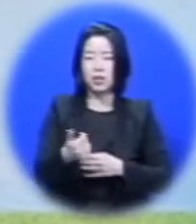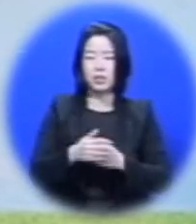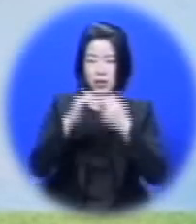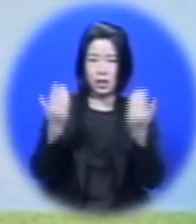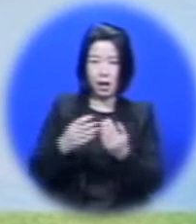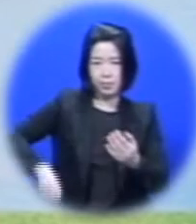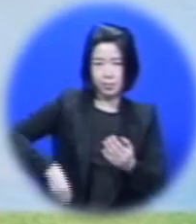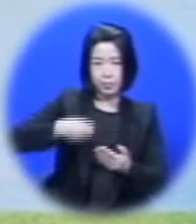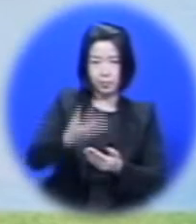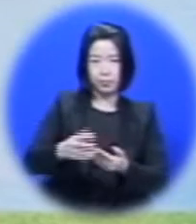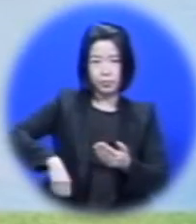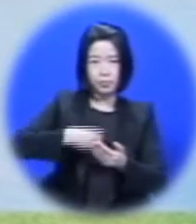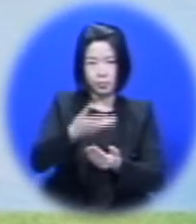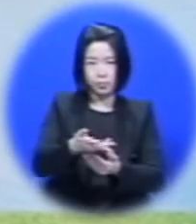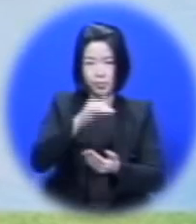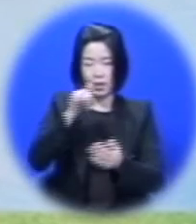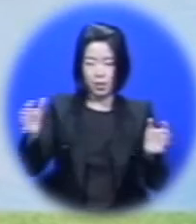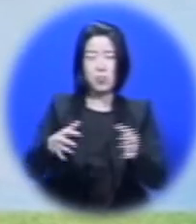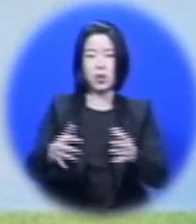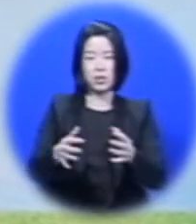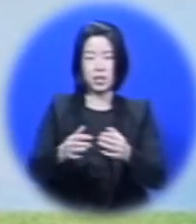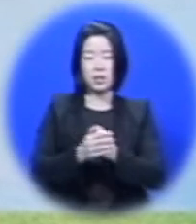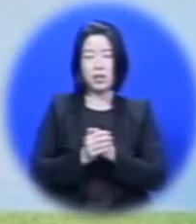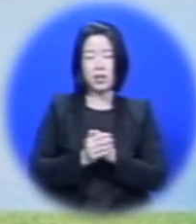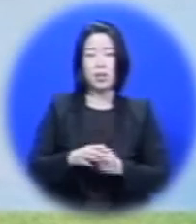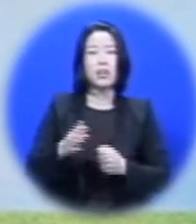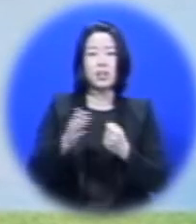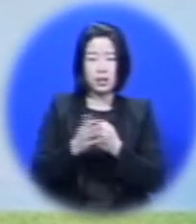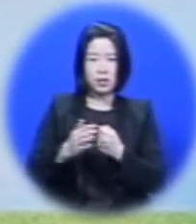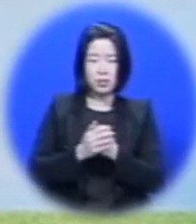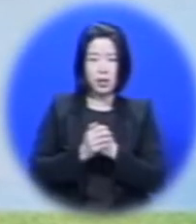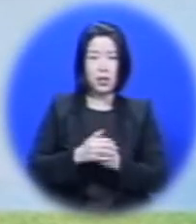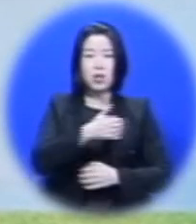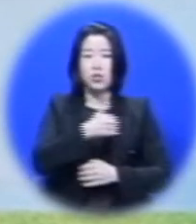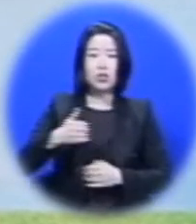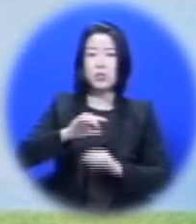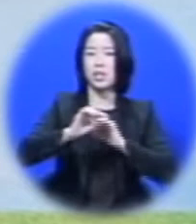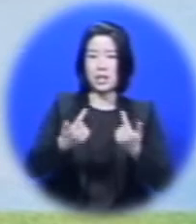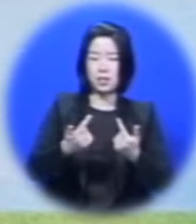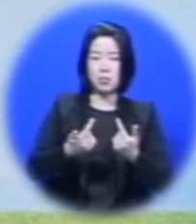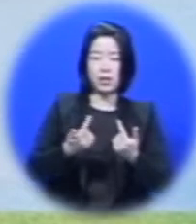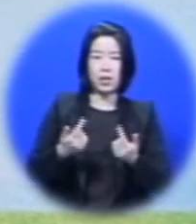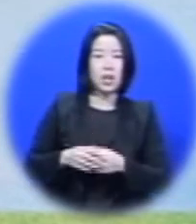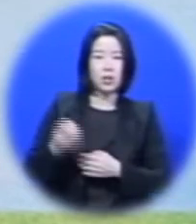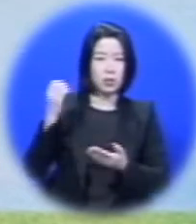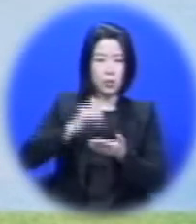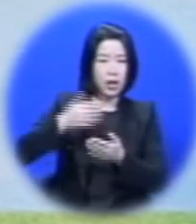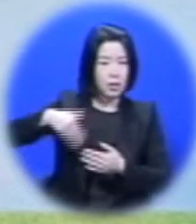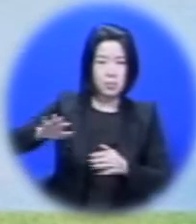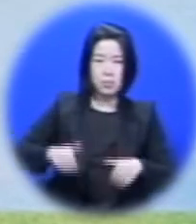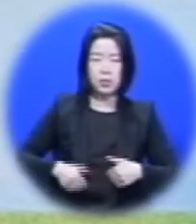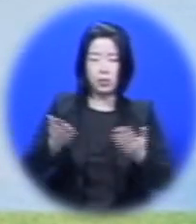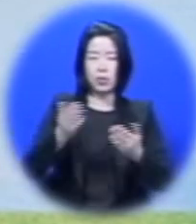교인들이 다 내놓았대요. 그랬더니 충분하지는 않지만 그래도 돌아갈 필요는 없고,